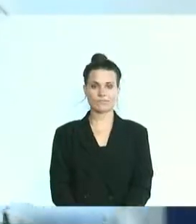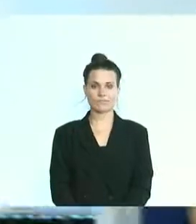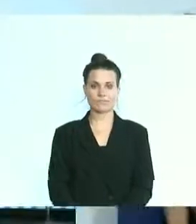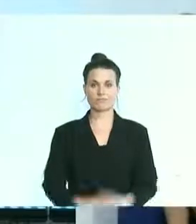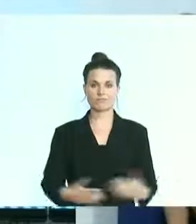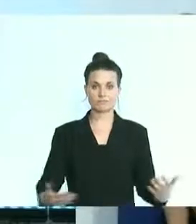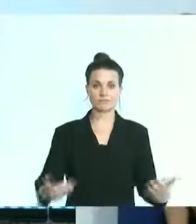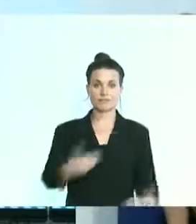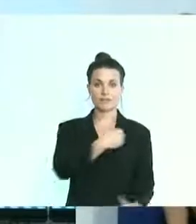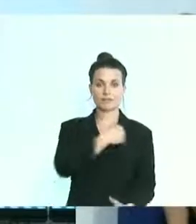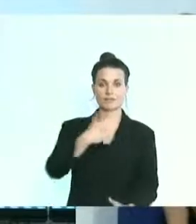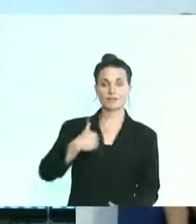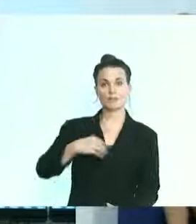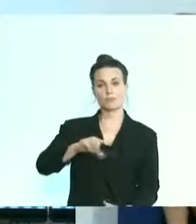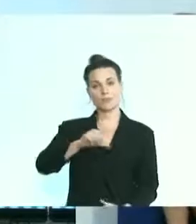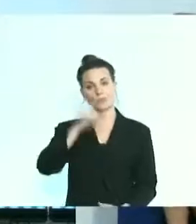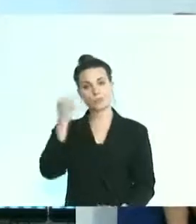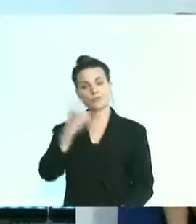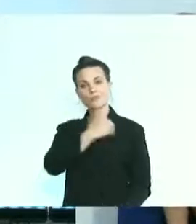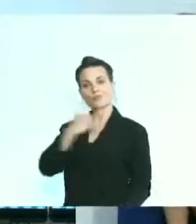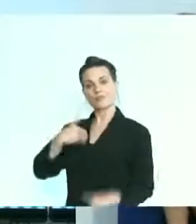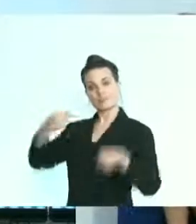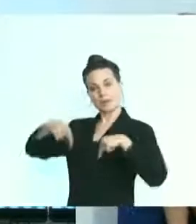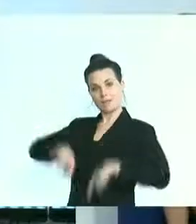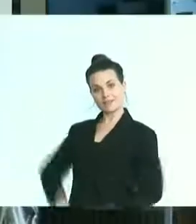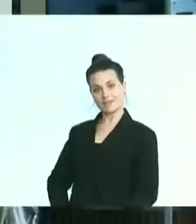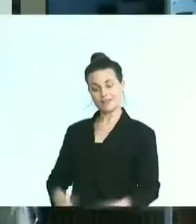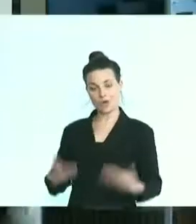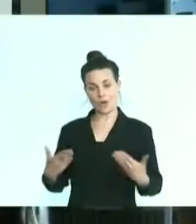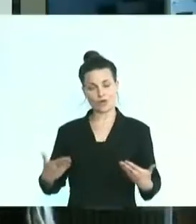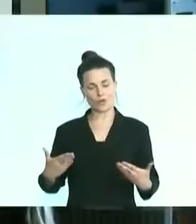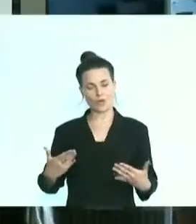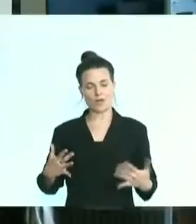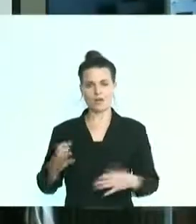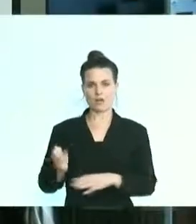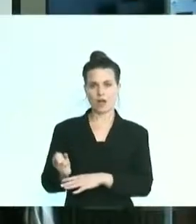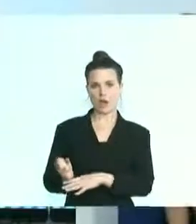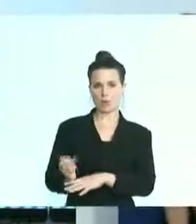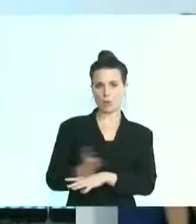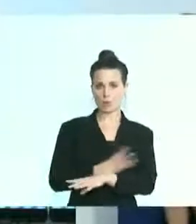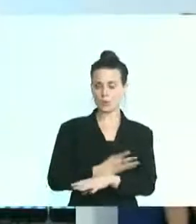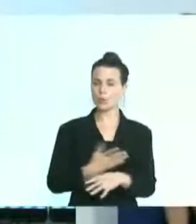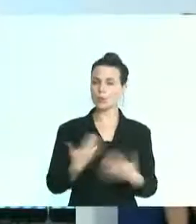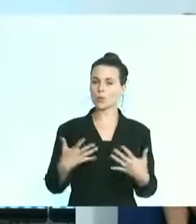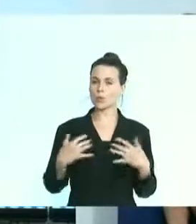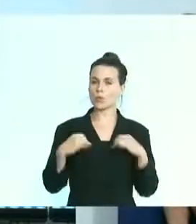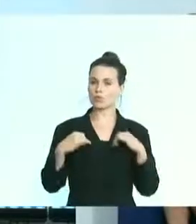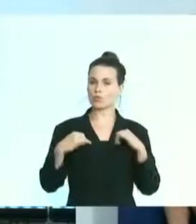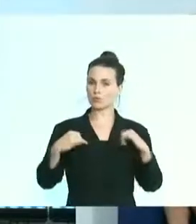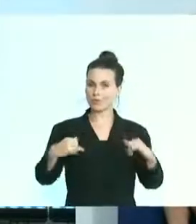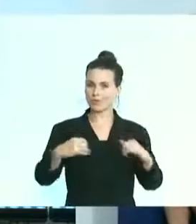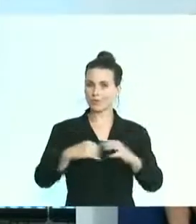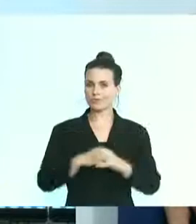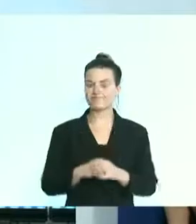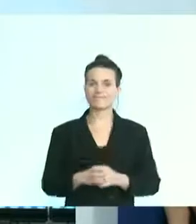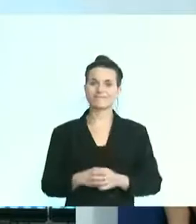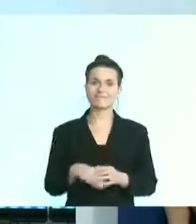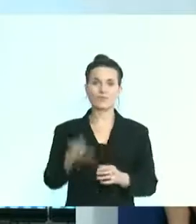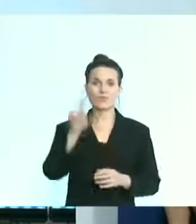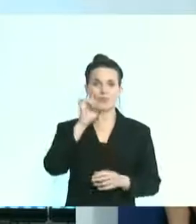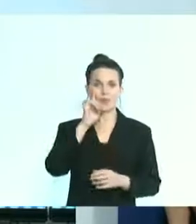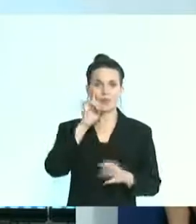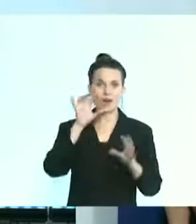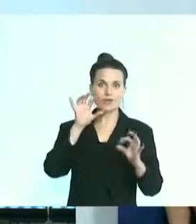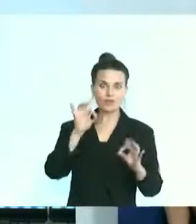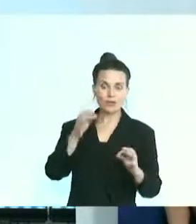Mesdames, Messieurs, Madame la Ministre, beaucoup d'émotions aujourd'hui, Madame. Beaucoup d'émotions aujourd'hui parce que c'est vrai que quand on voit ces jeunes en